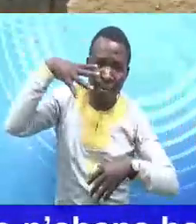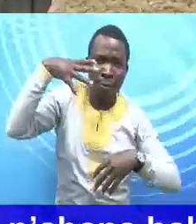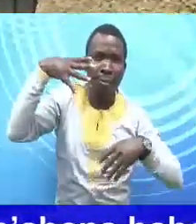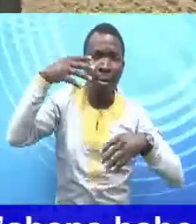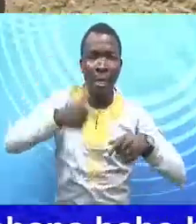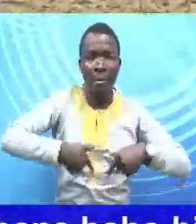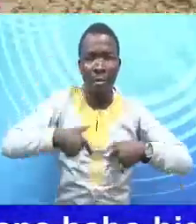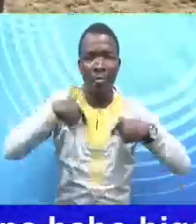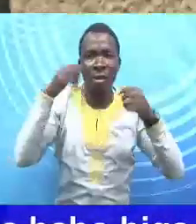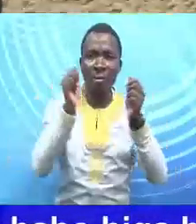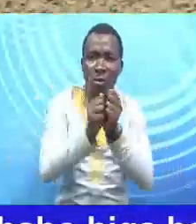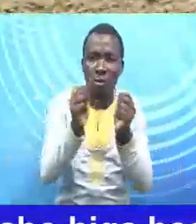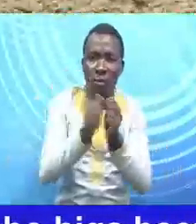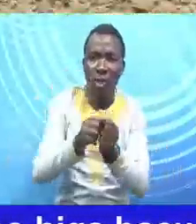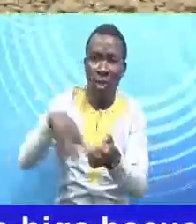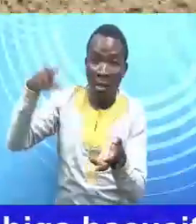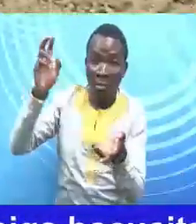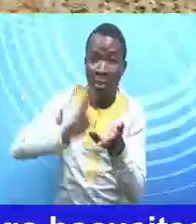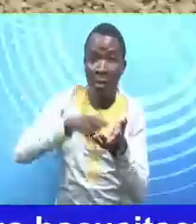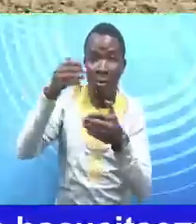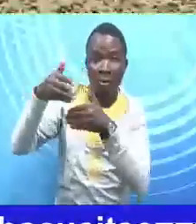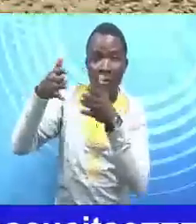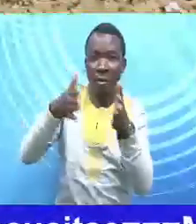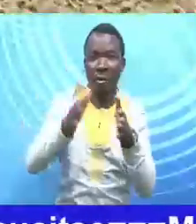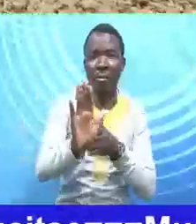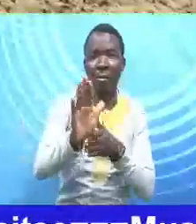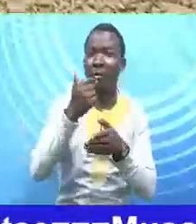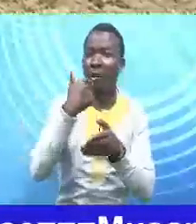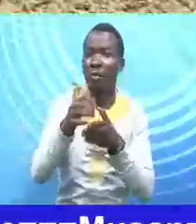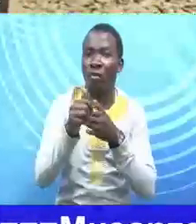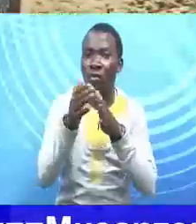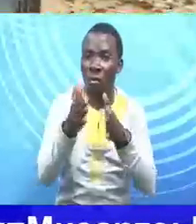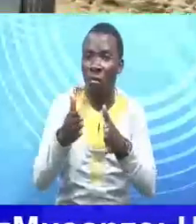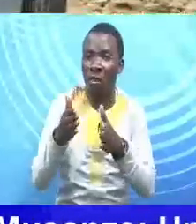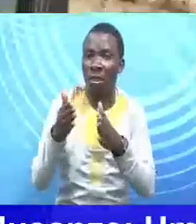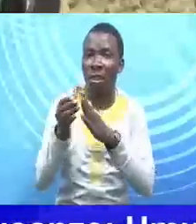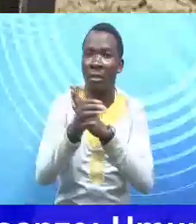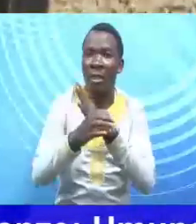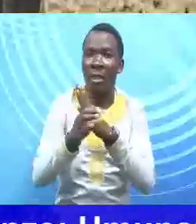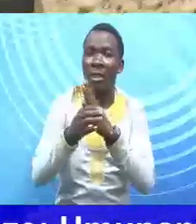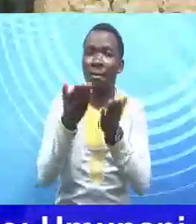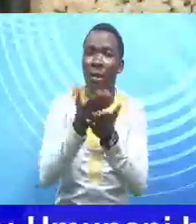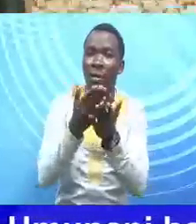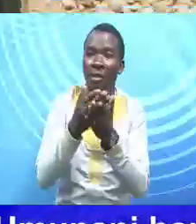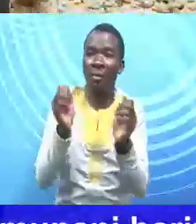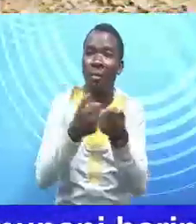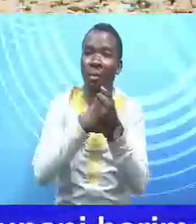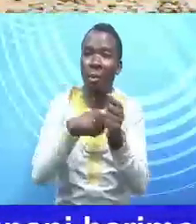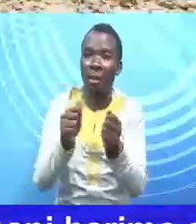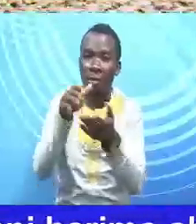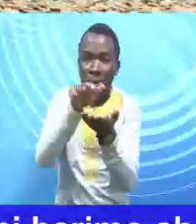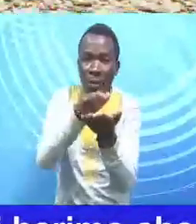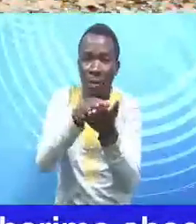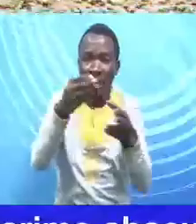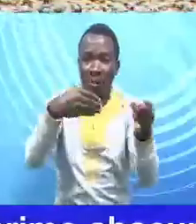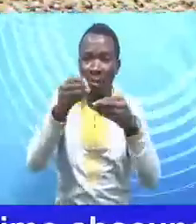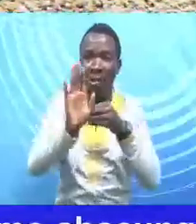bumushaririye binashimangirwa n'abaturanyi be ngo ko ubuyobozi bw'akagari bwabasabye ko butagomba kumubikira ibintu cyangwa se